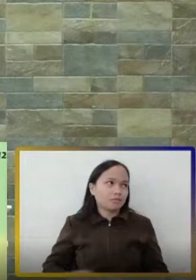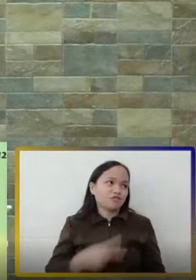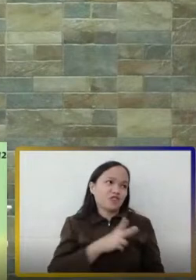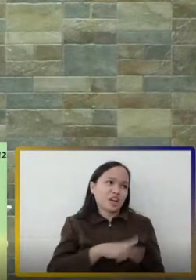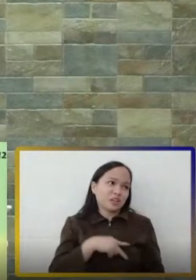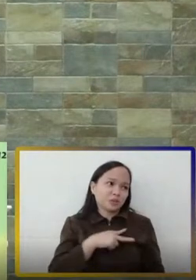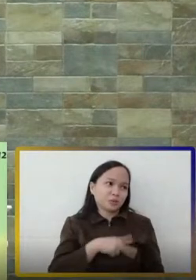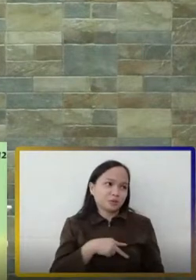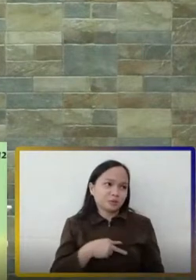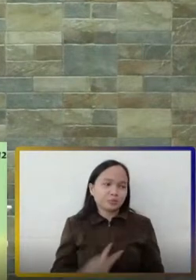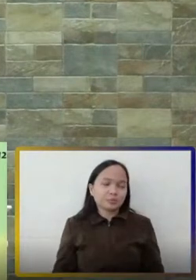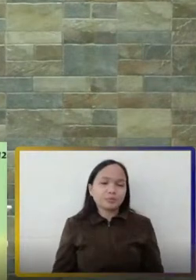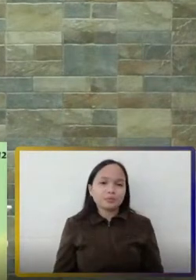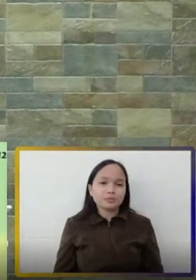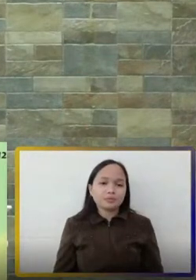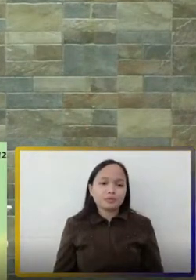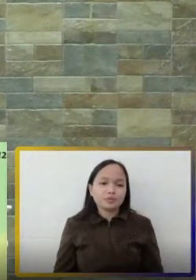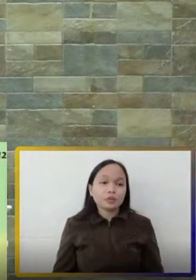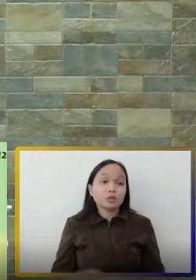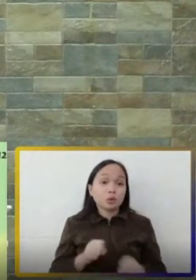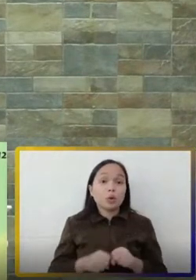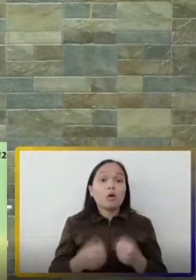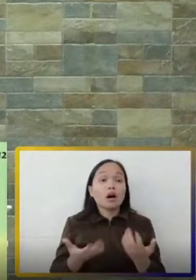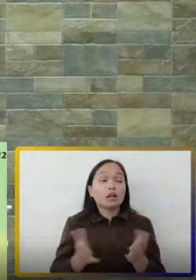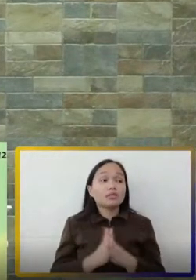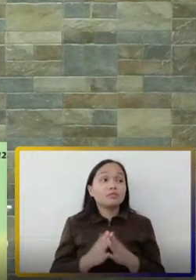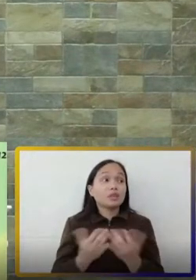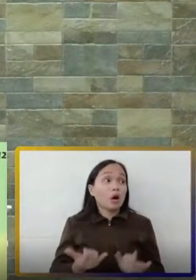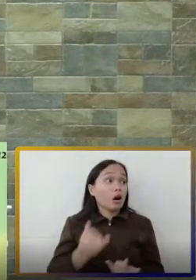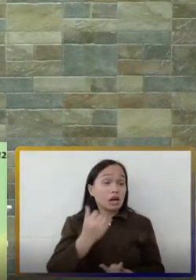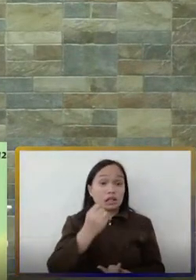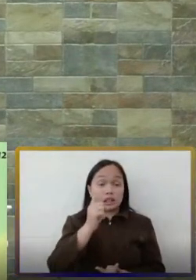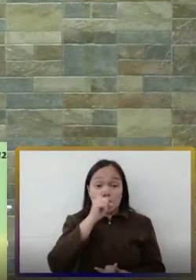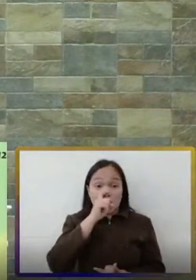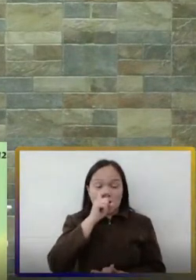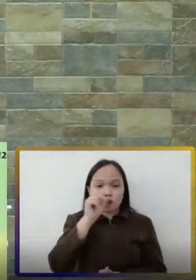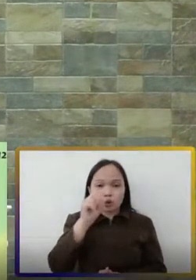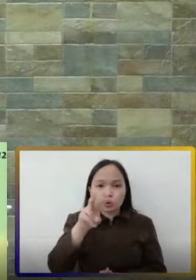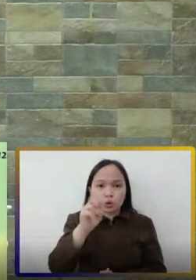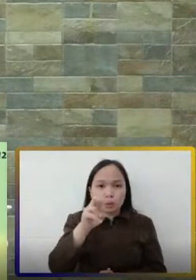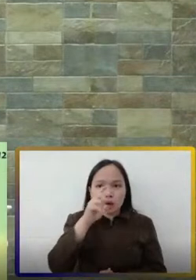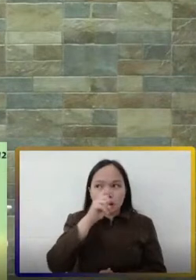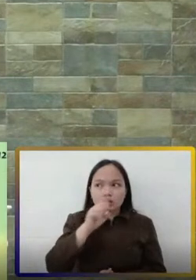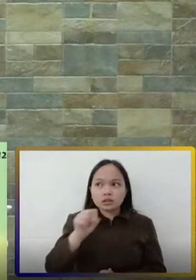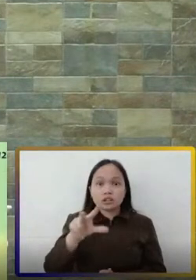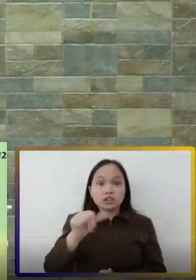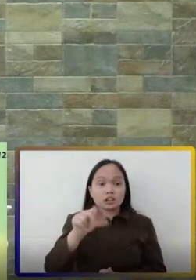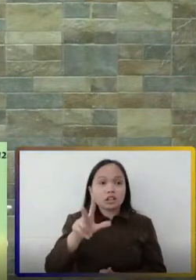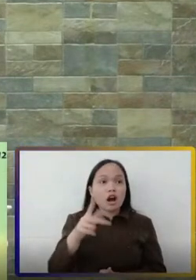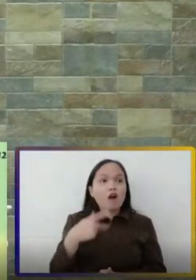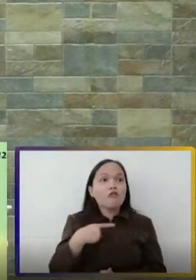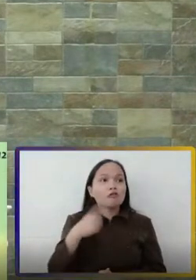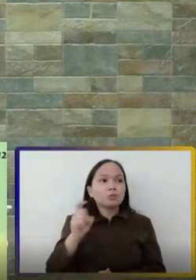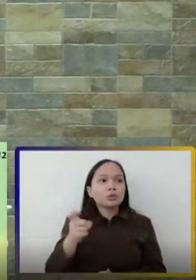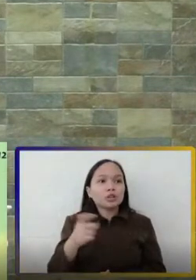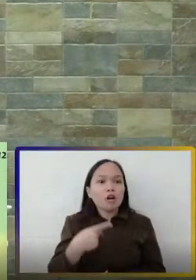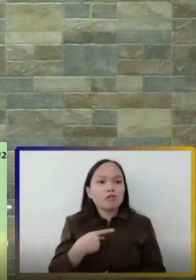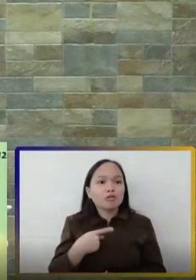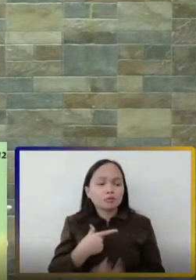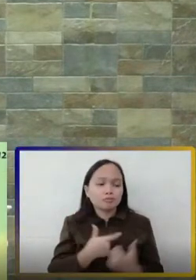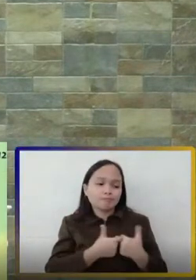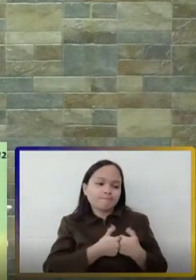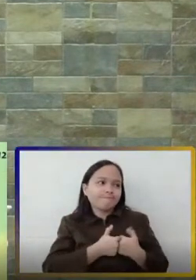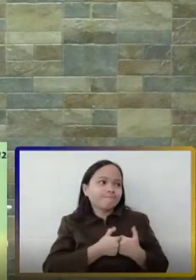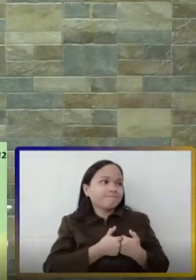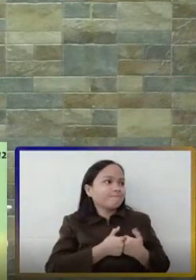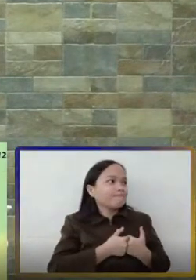What I'm telling you, saan natutunan ng mga 12 years old, 13 years old yung magkaroon na kagad ng